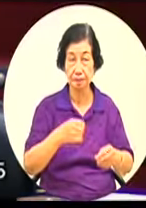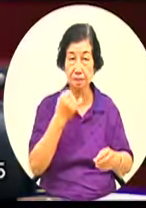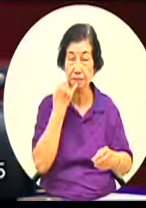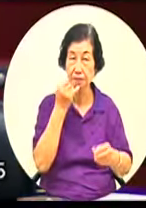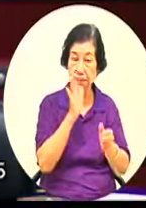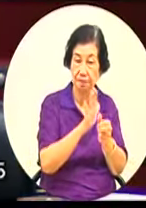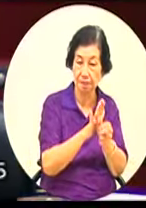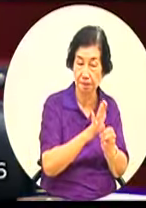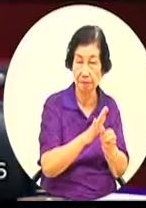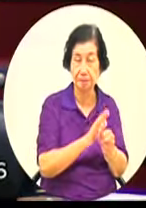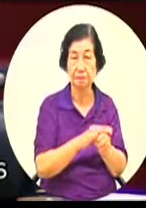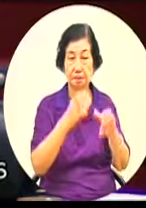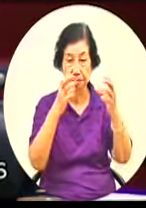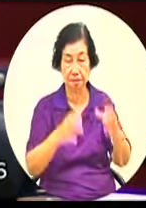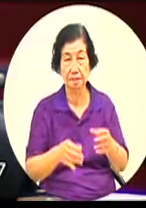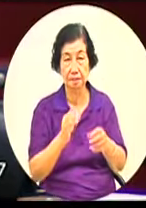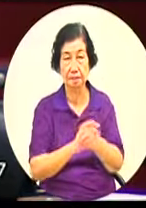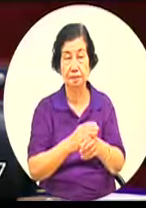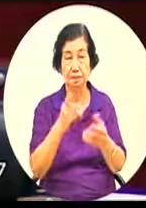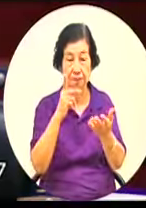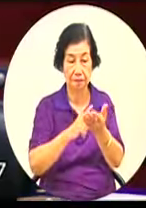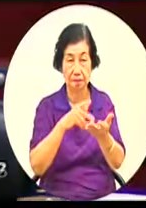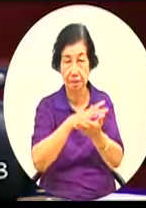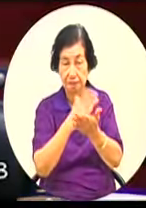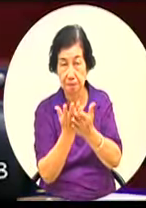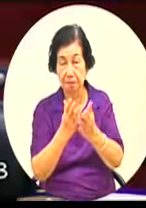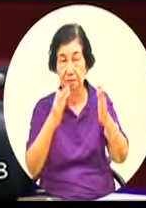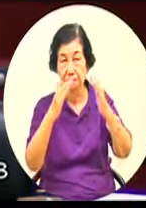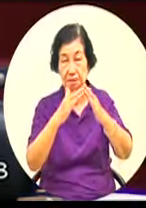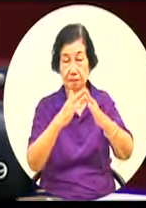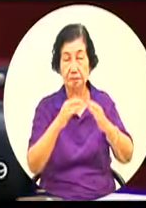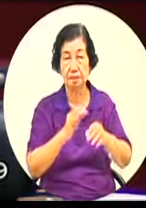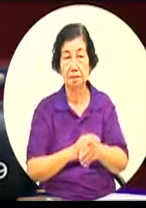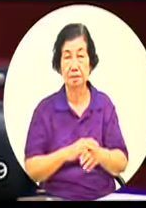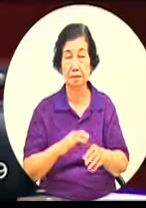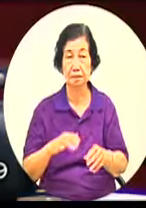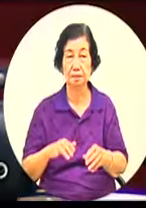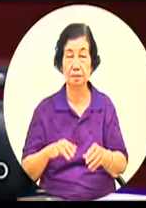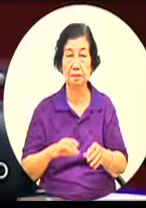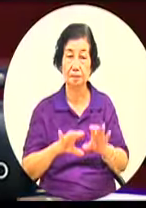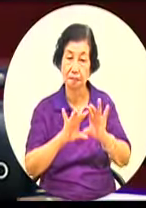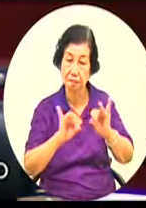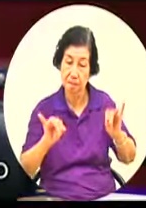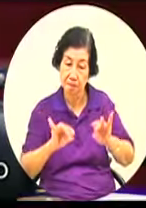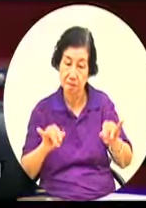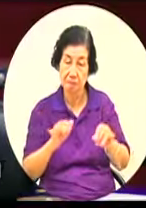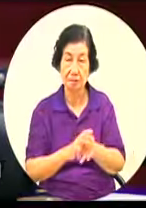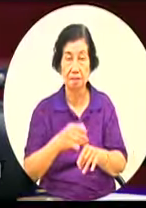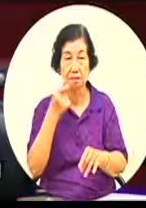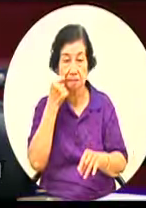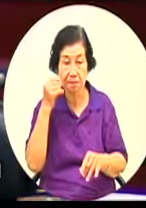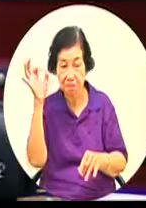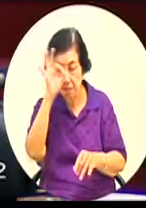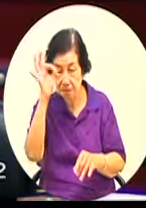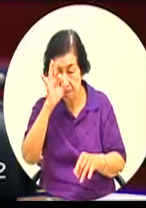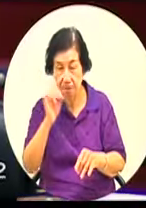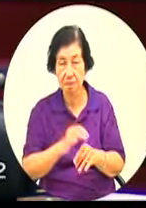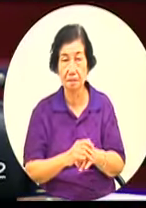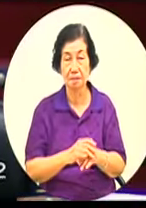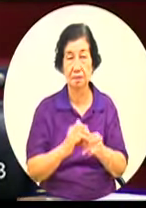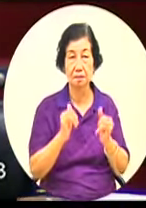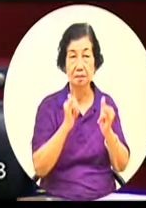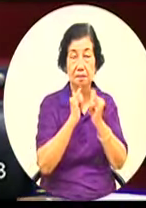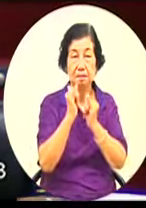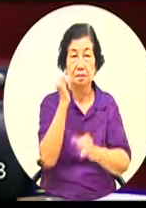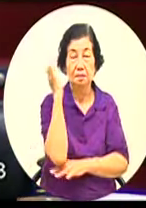们的经费上确实有问题，或是土地取得来源有问题，是否可以跟其他的局处，譬如说民政局，结合